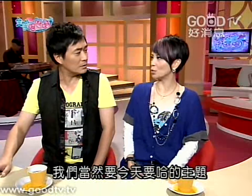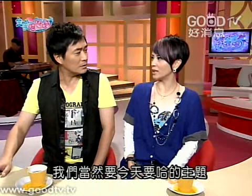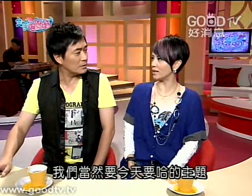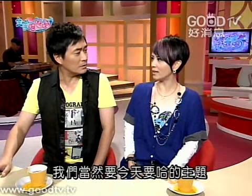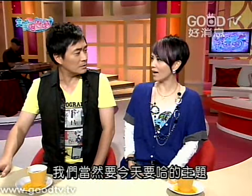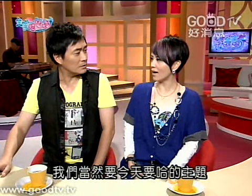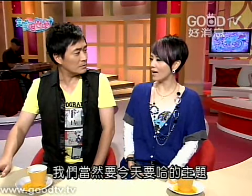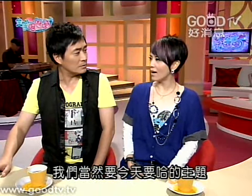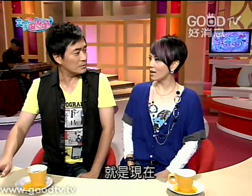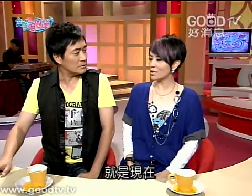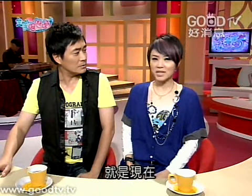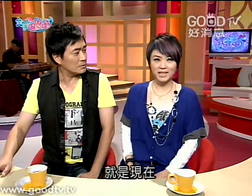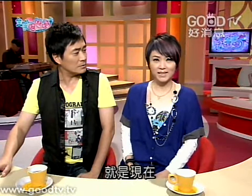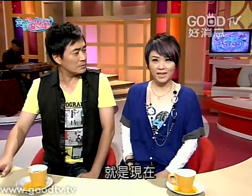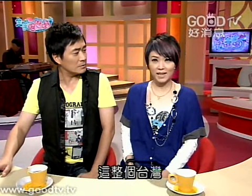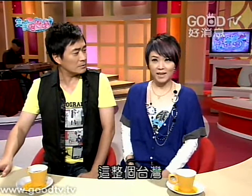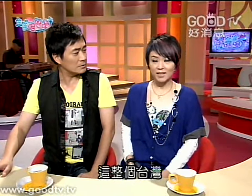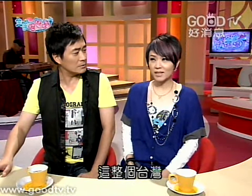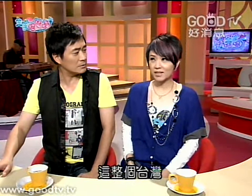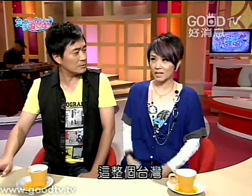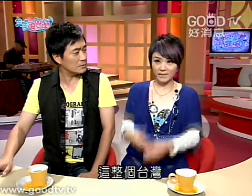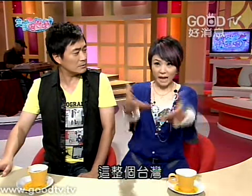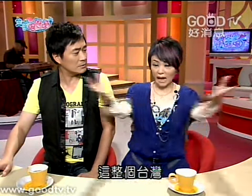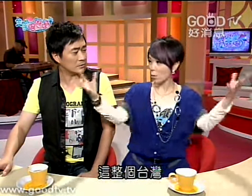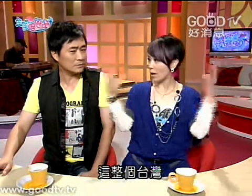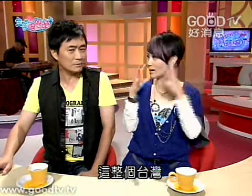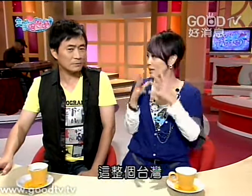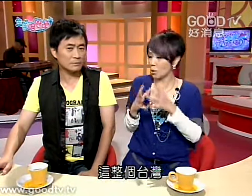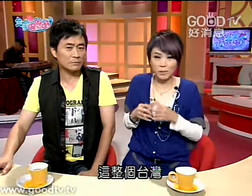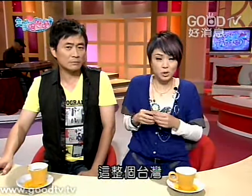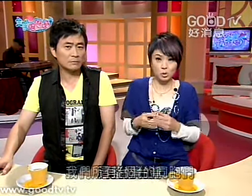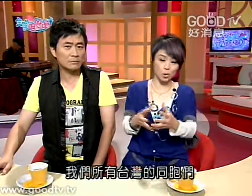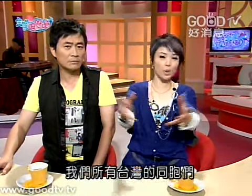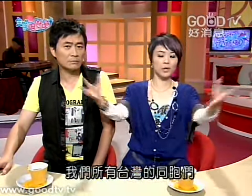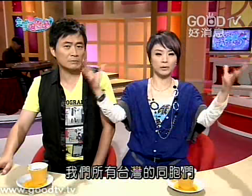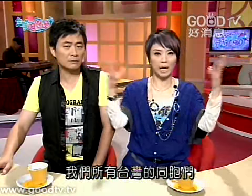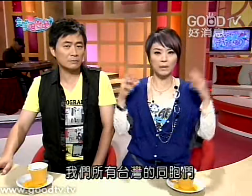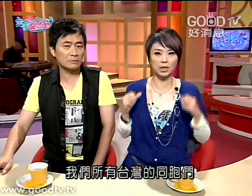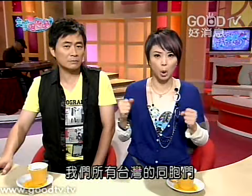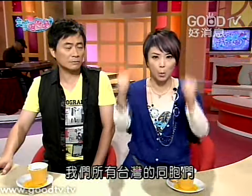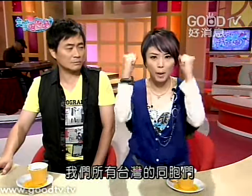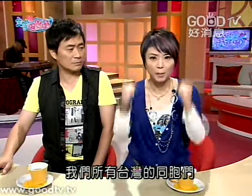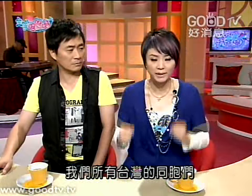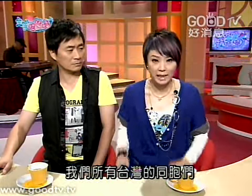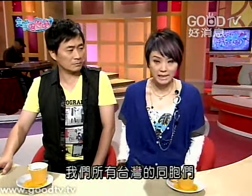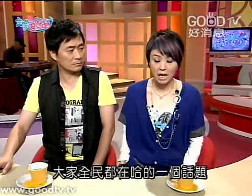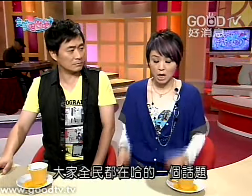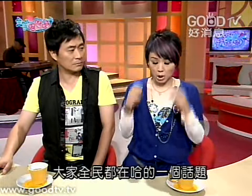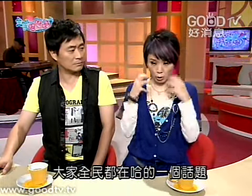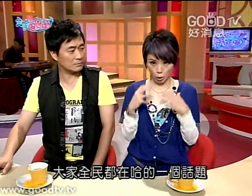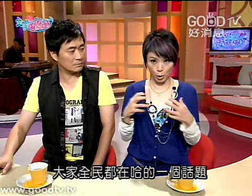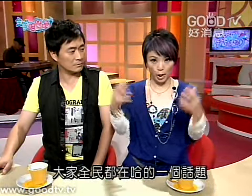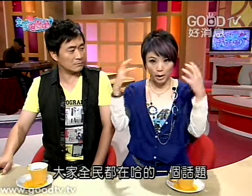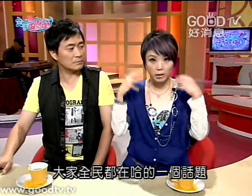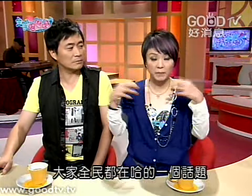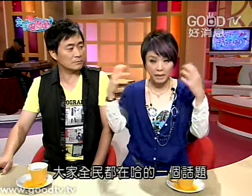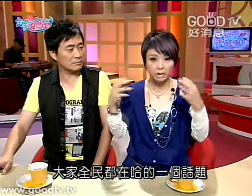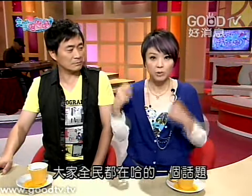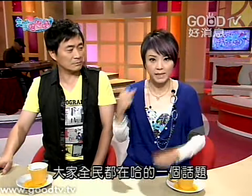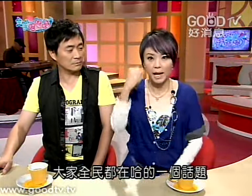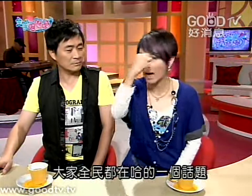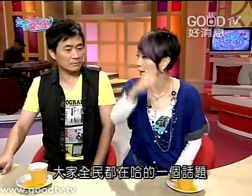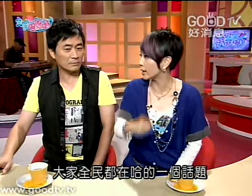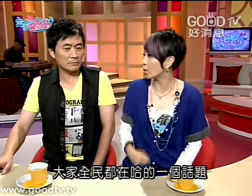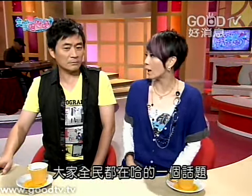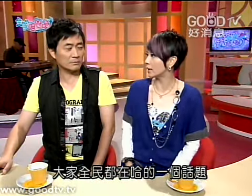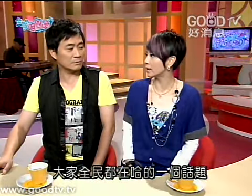的主题呀、啊，就是现在这个整个台湾。我们所有台湾的同胞们，大家全民